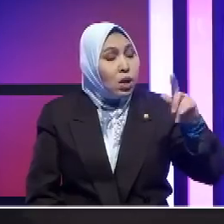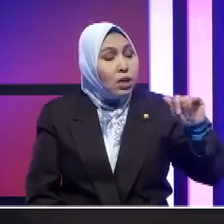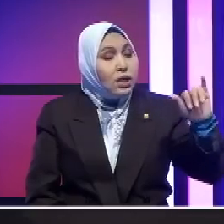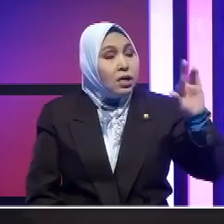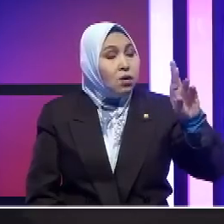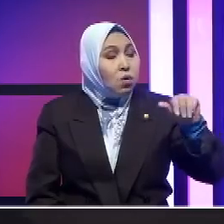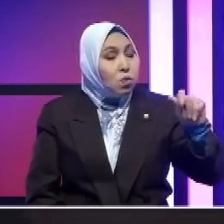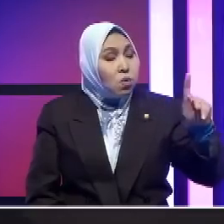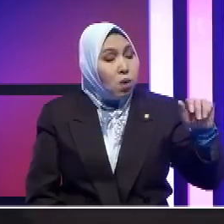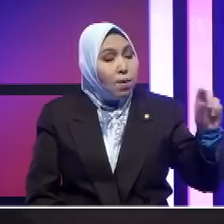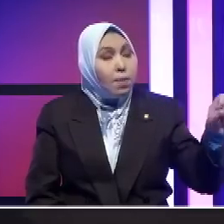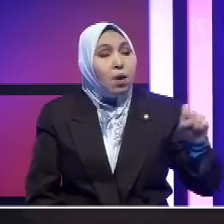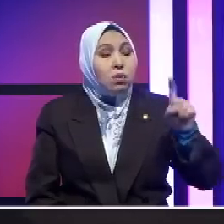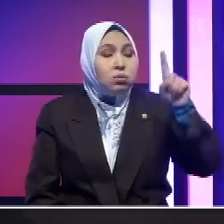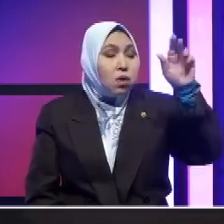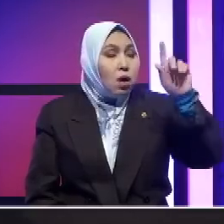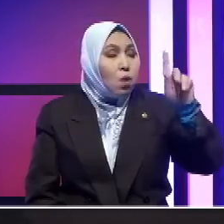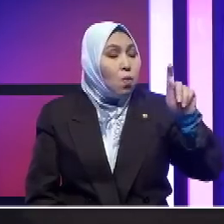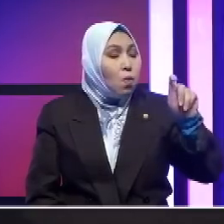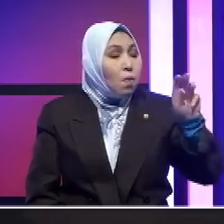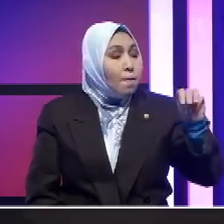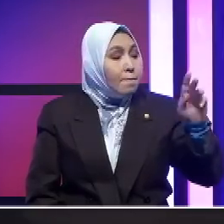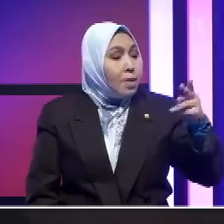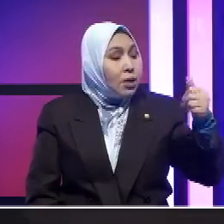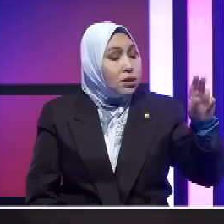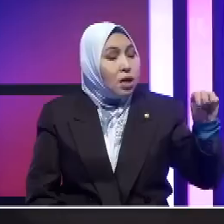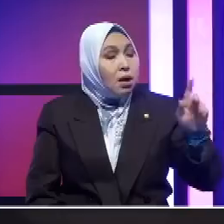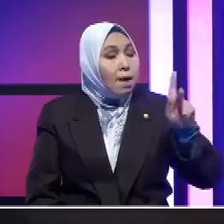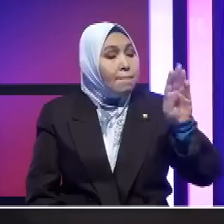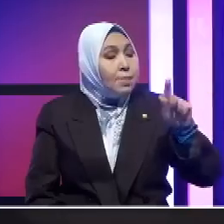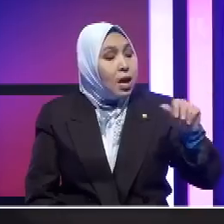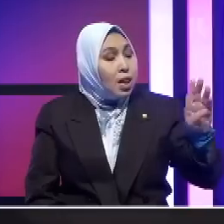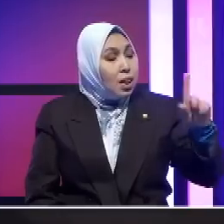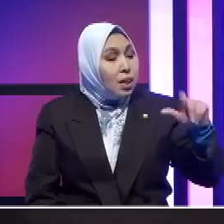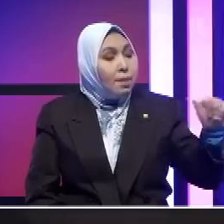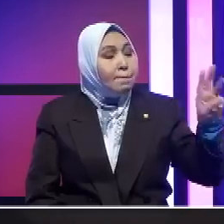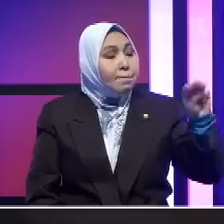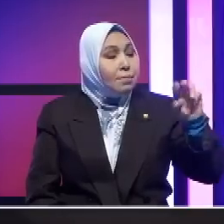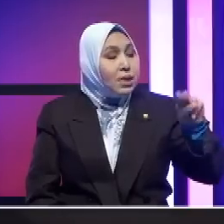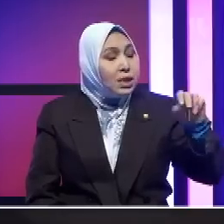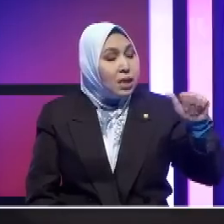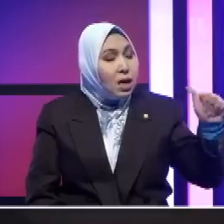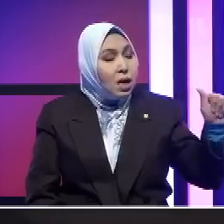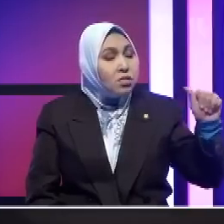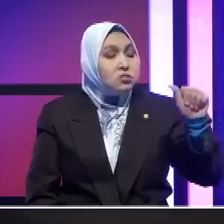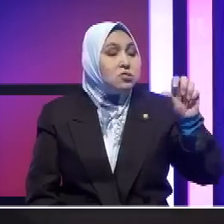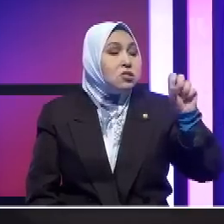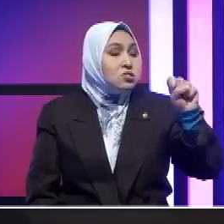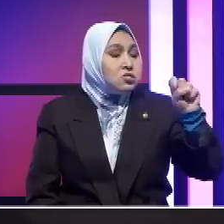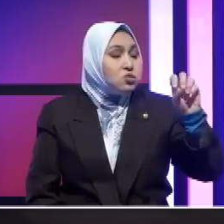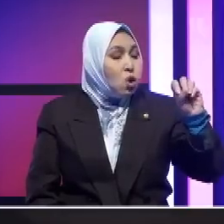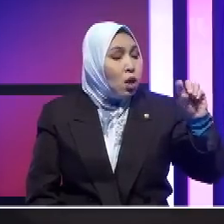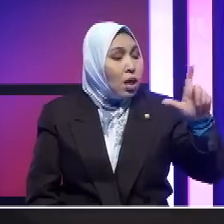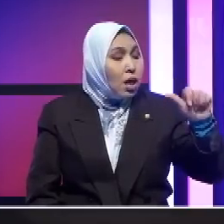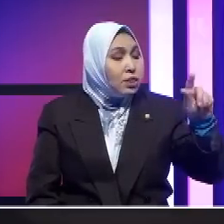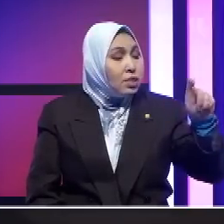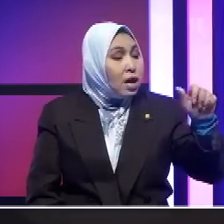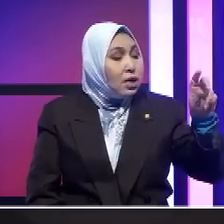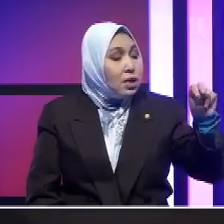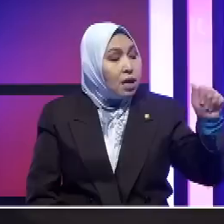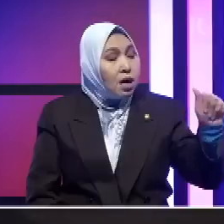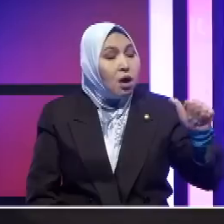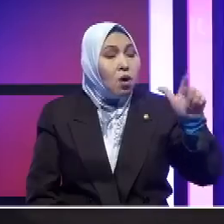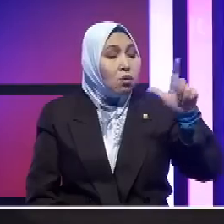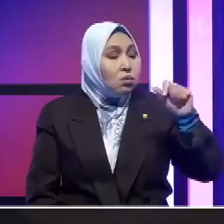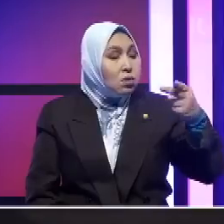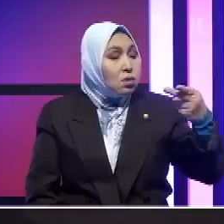والإكرام اللهم تقبل منا اللهم تقبل منا صلاتنا